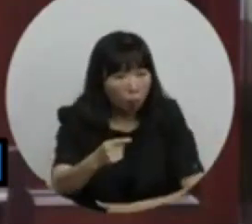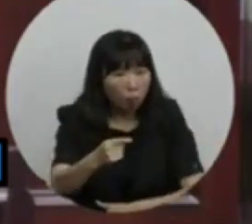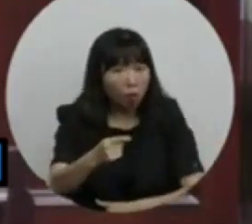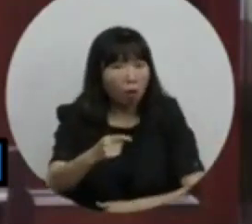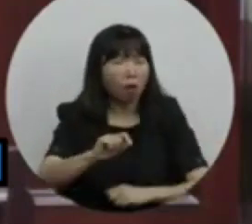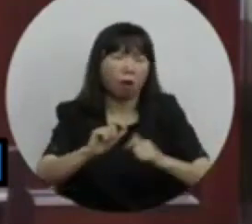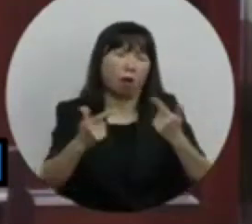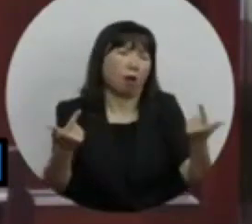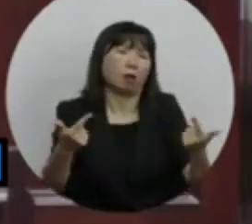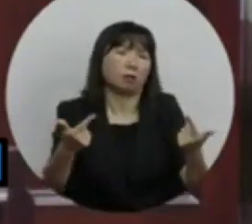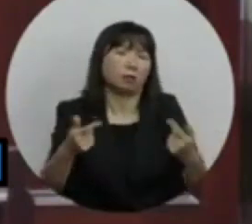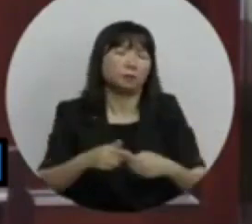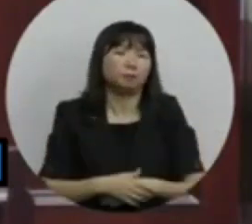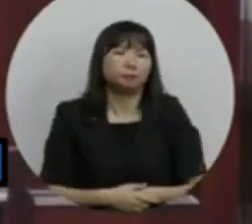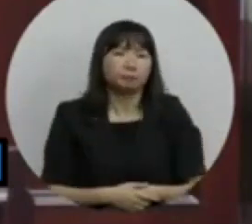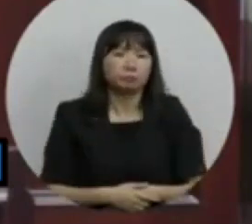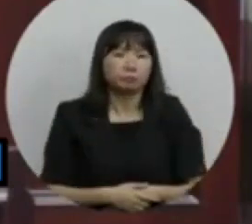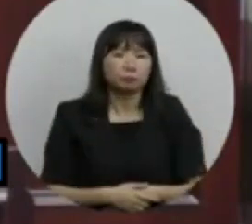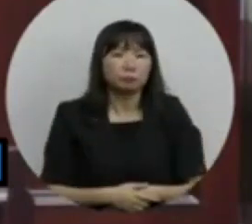정원을